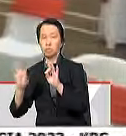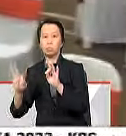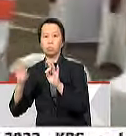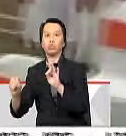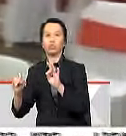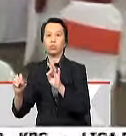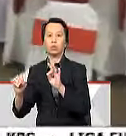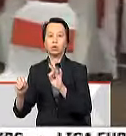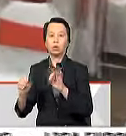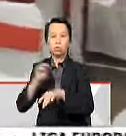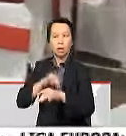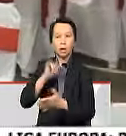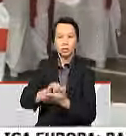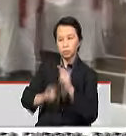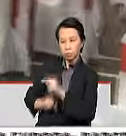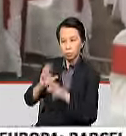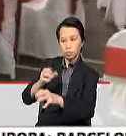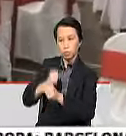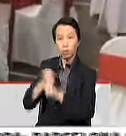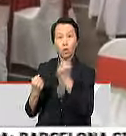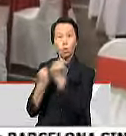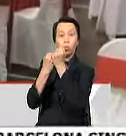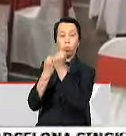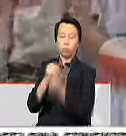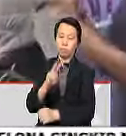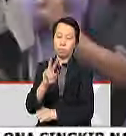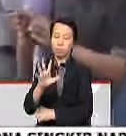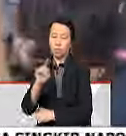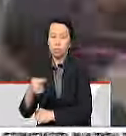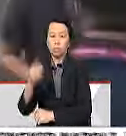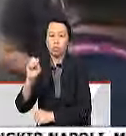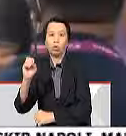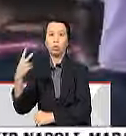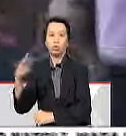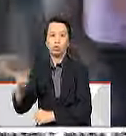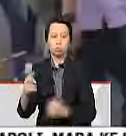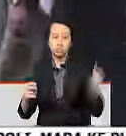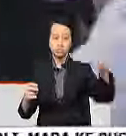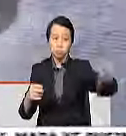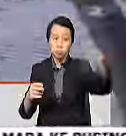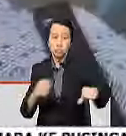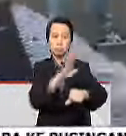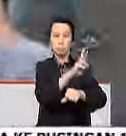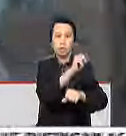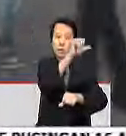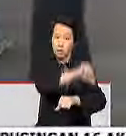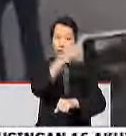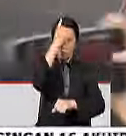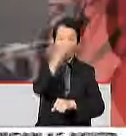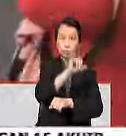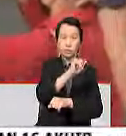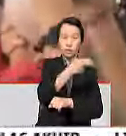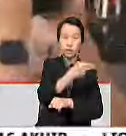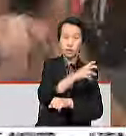8,590 undi. Pada ketika itu, beliau meraih undi sebanyak 25,012 undi, menewaskan calon DN Dato' Yahya Jaafar